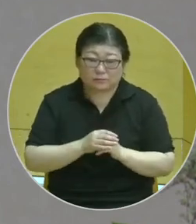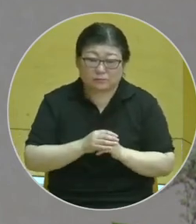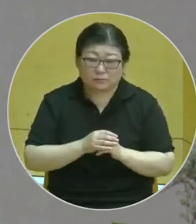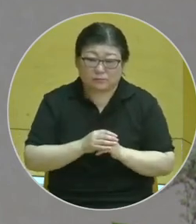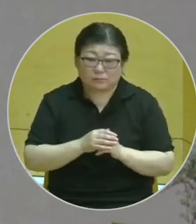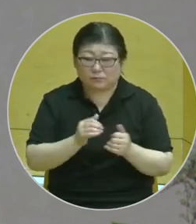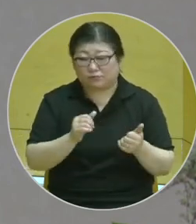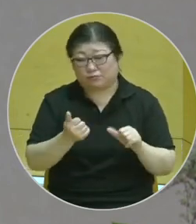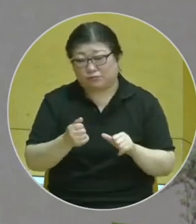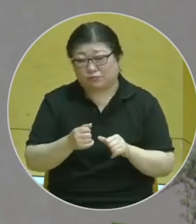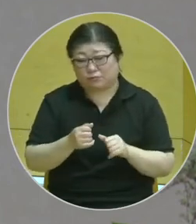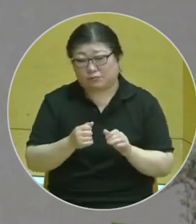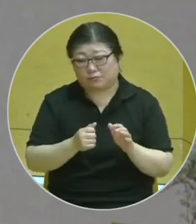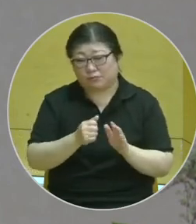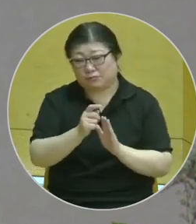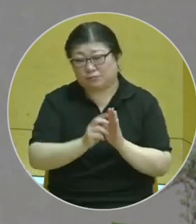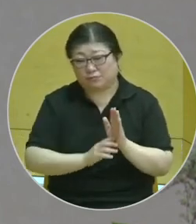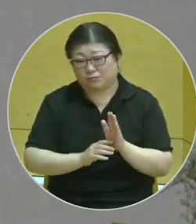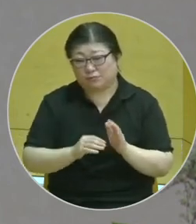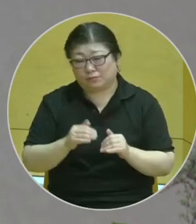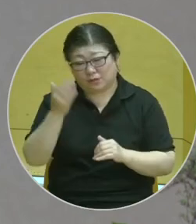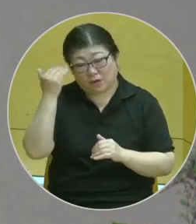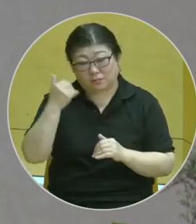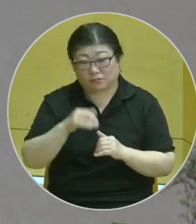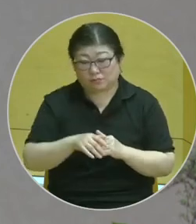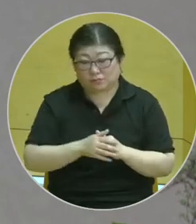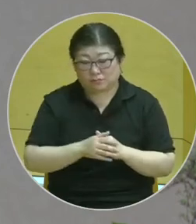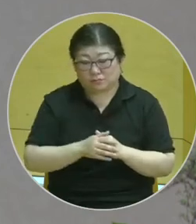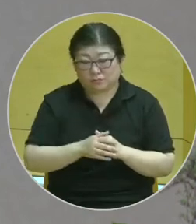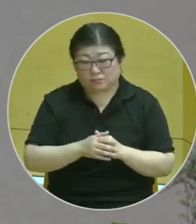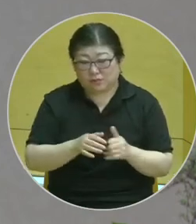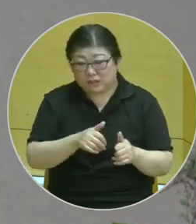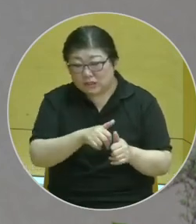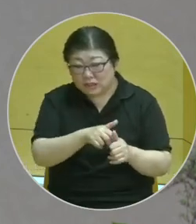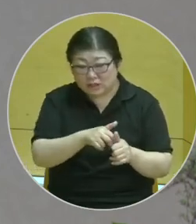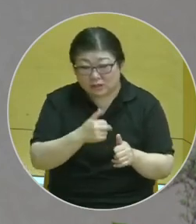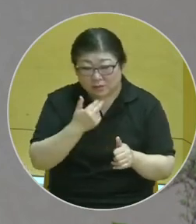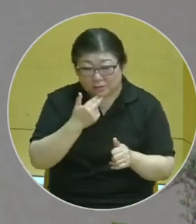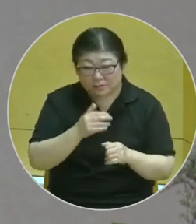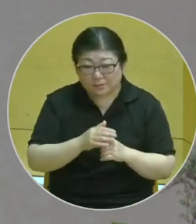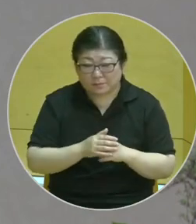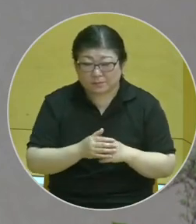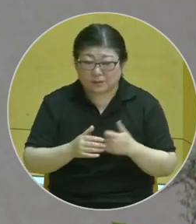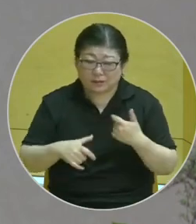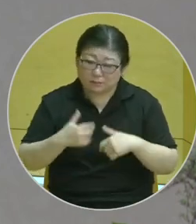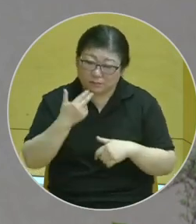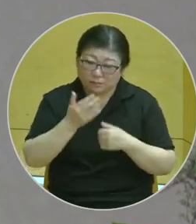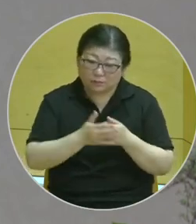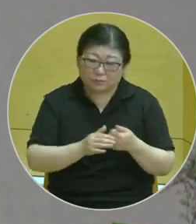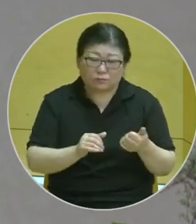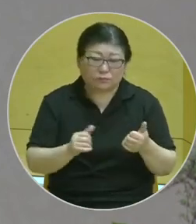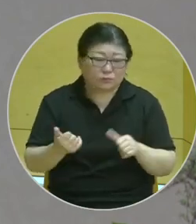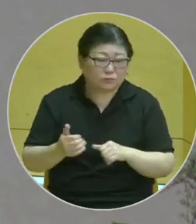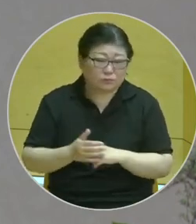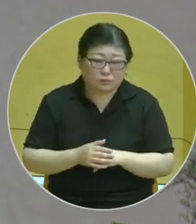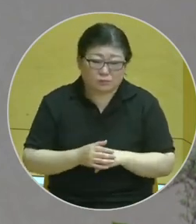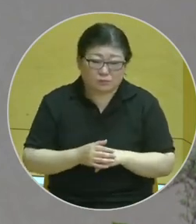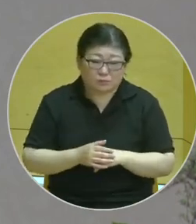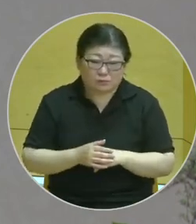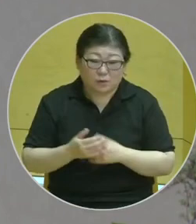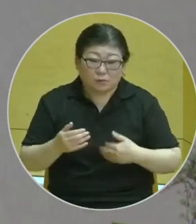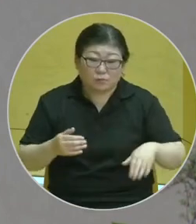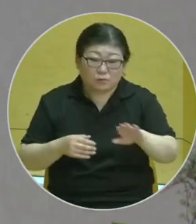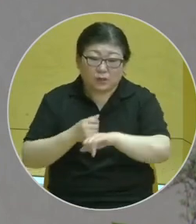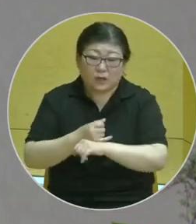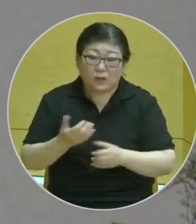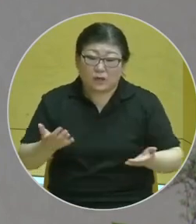거예요 기댈 때가 없으니까 외로우니까 죽는 거예요 기쁨이 없으니까 죽는 거예요 우리가 해야 되지 뭐 까지 코로나 시대